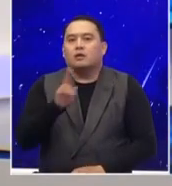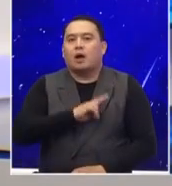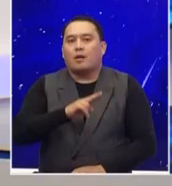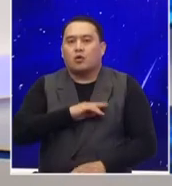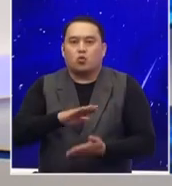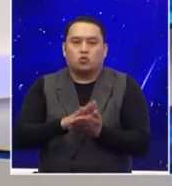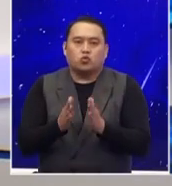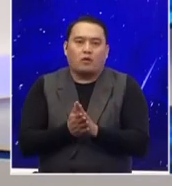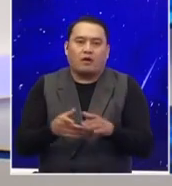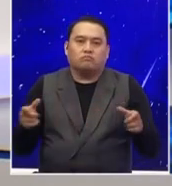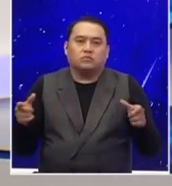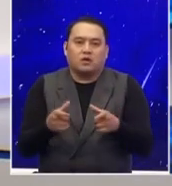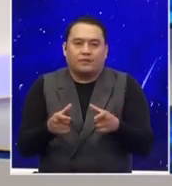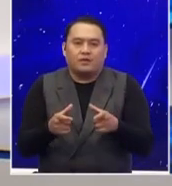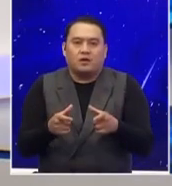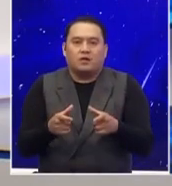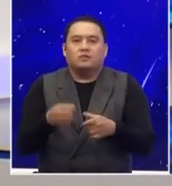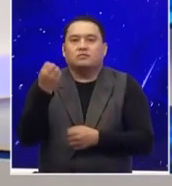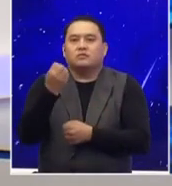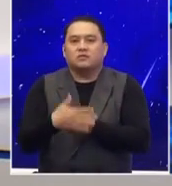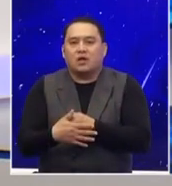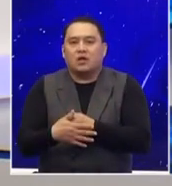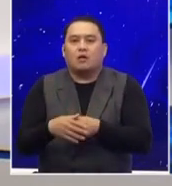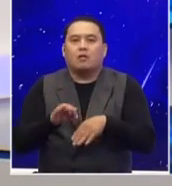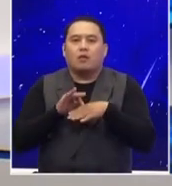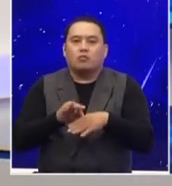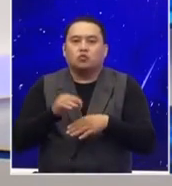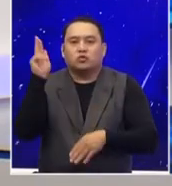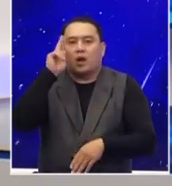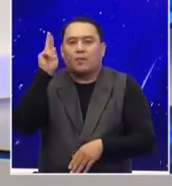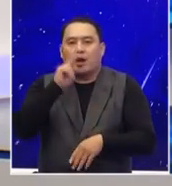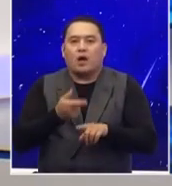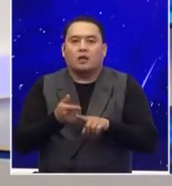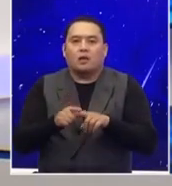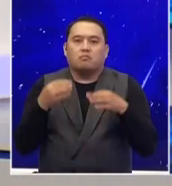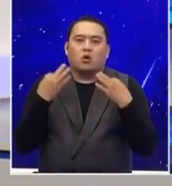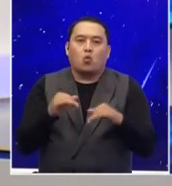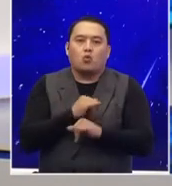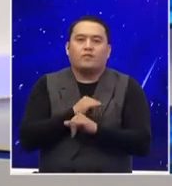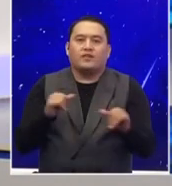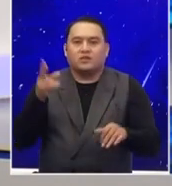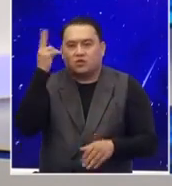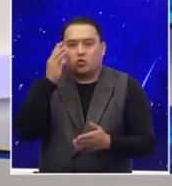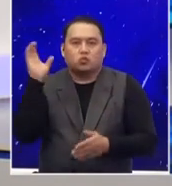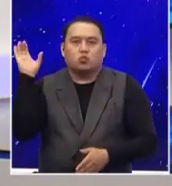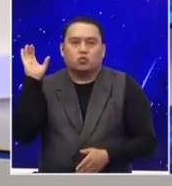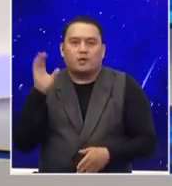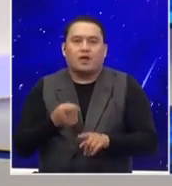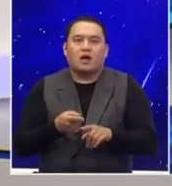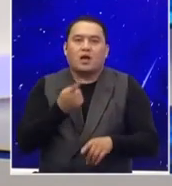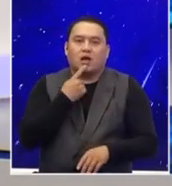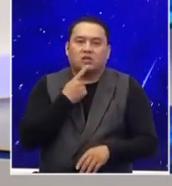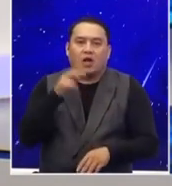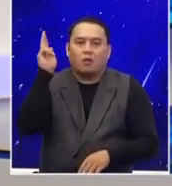Работа в условиях пандемии. Учебные центры практикуют дистанционное обучение. Это позволяет увеличить число слушателей. Так,